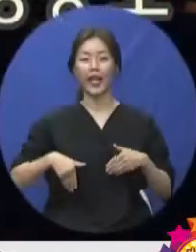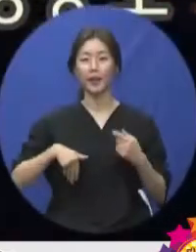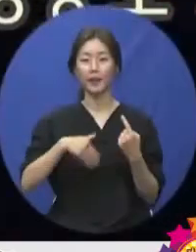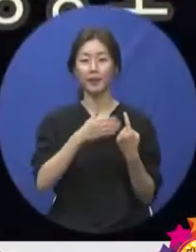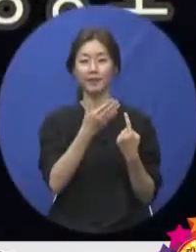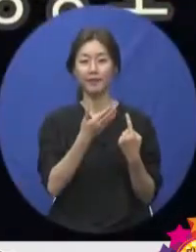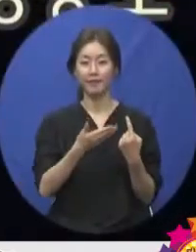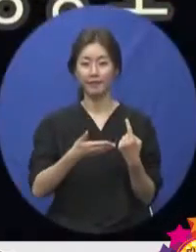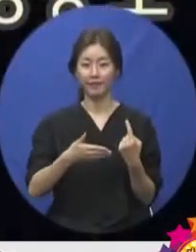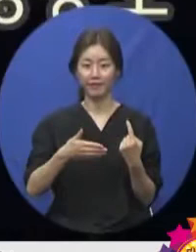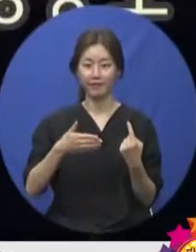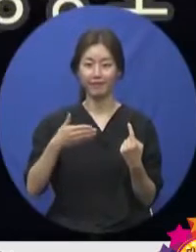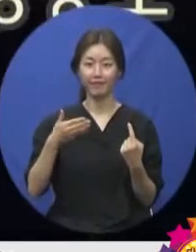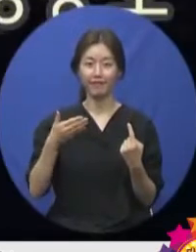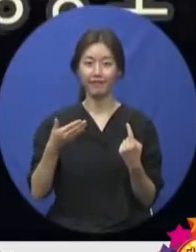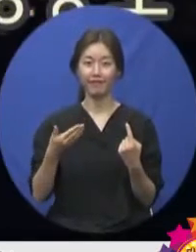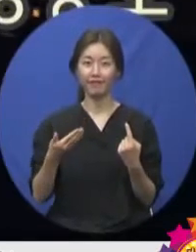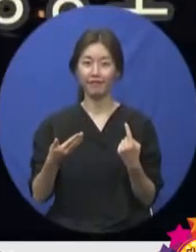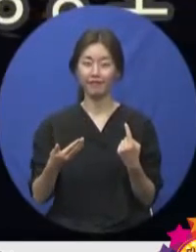나만가